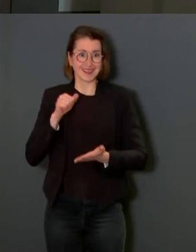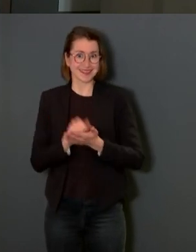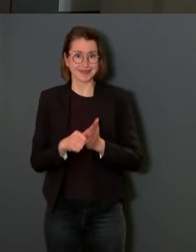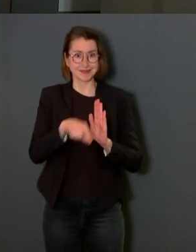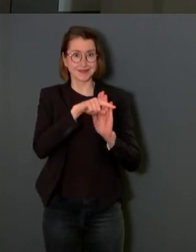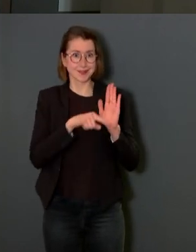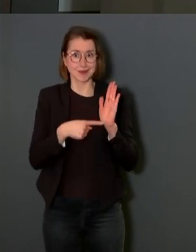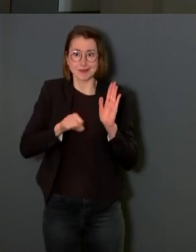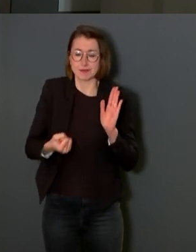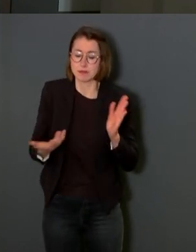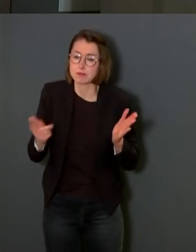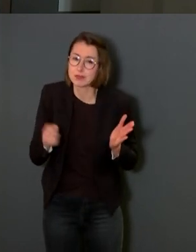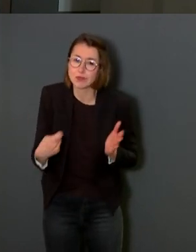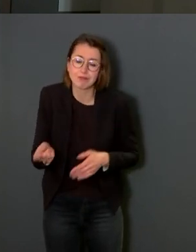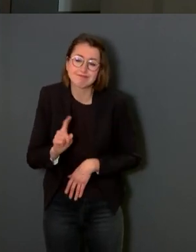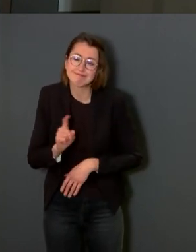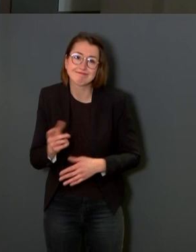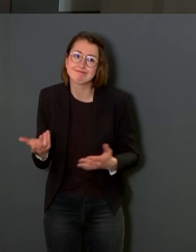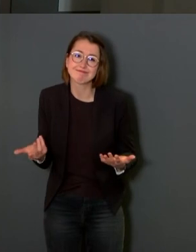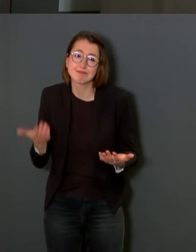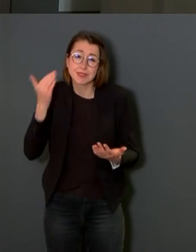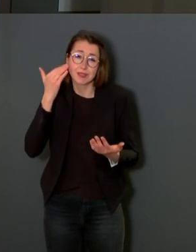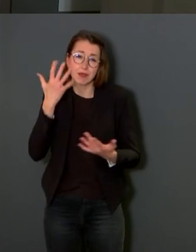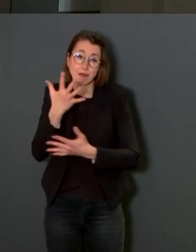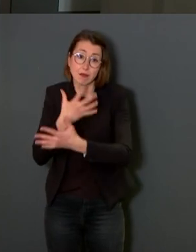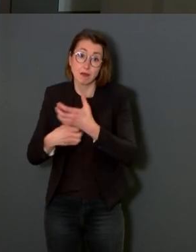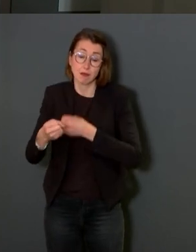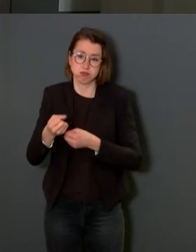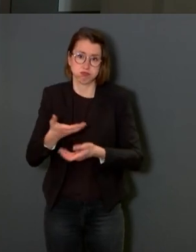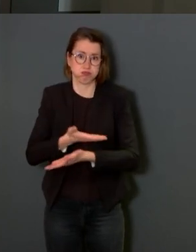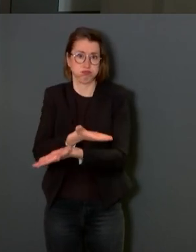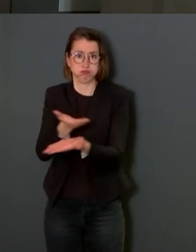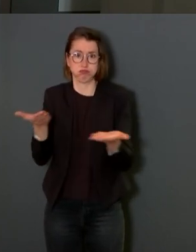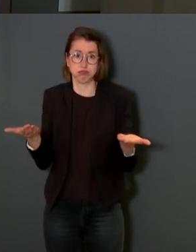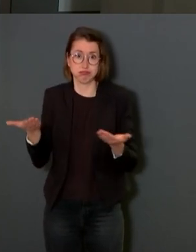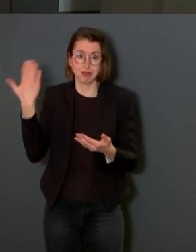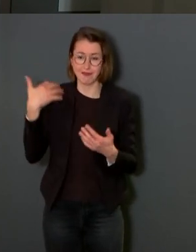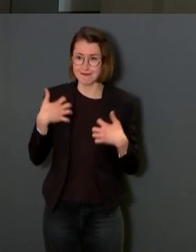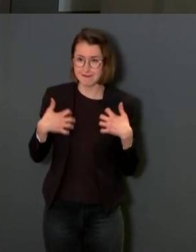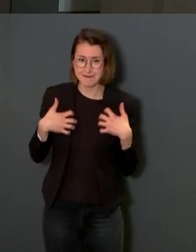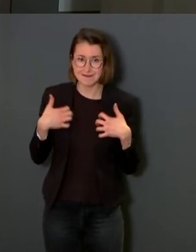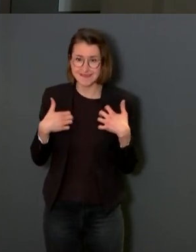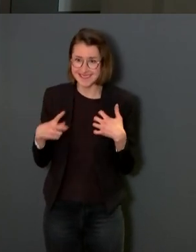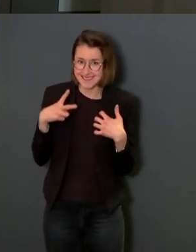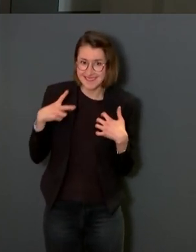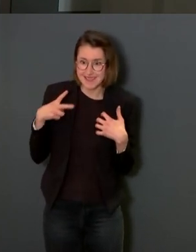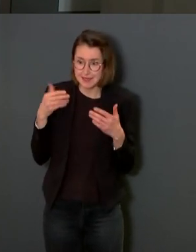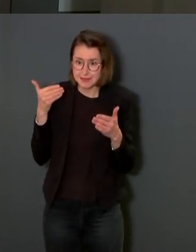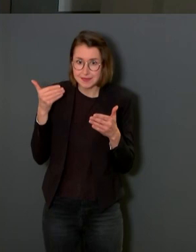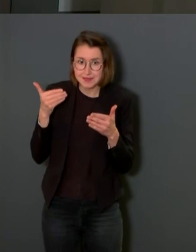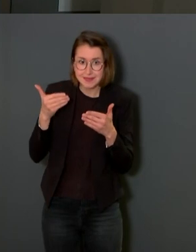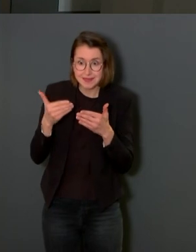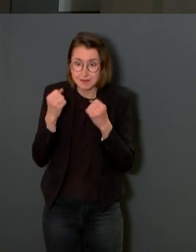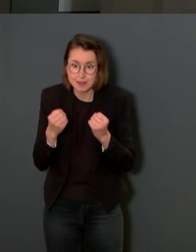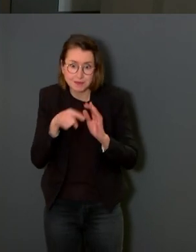concertation aujourd'hui, parce qu'on mesure combien les attentes d'assouplissement de tous les